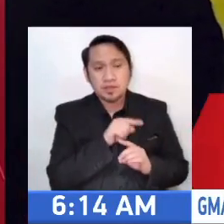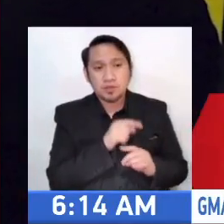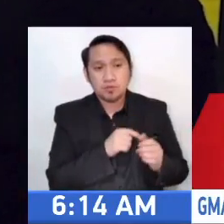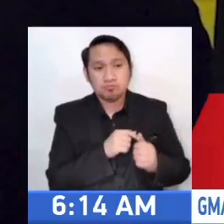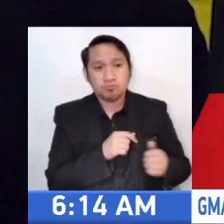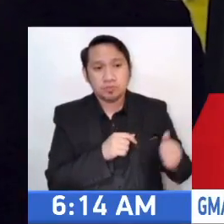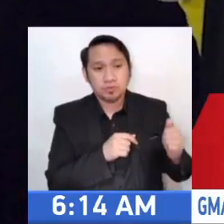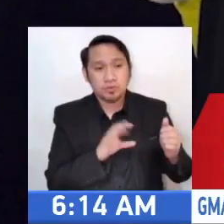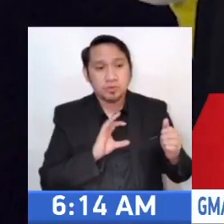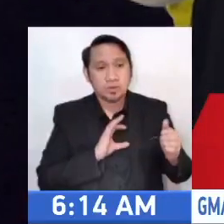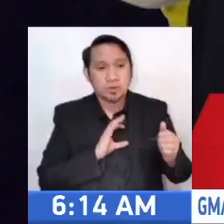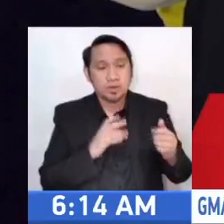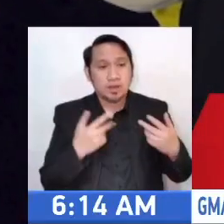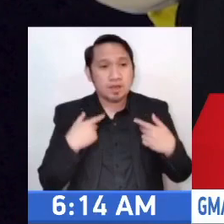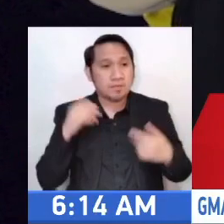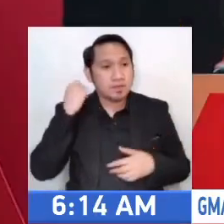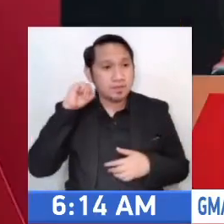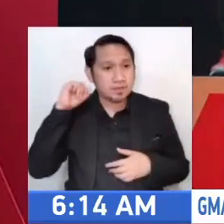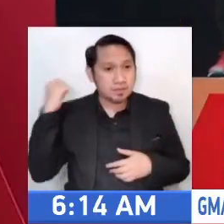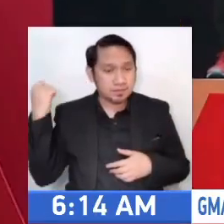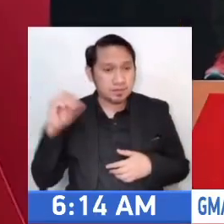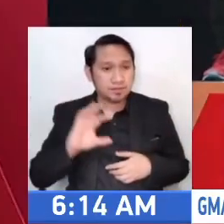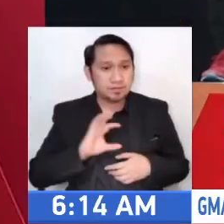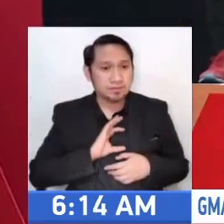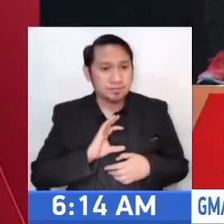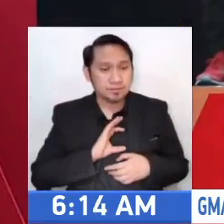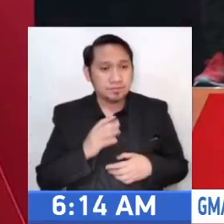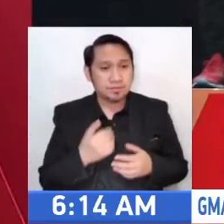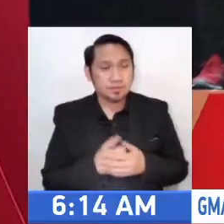vault finals matapos makakuha ng score na